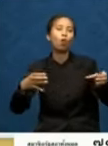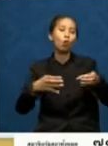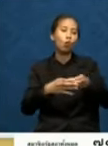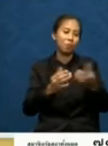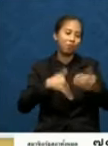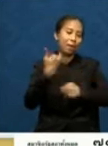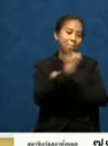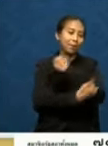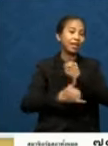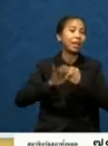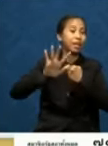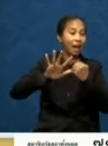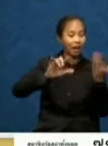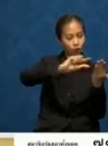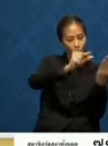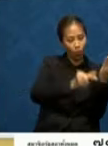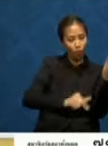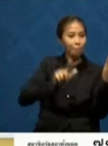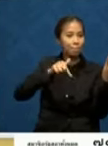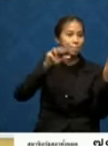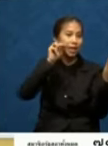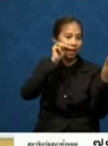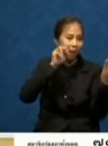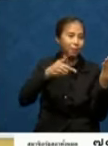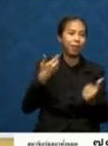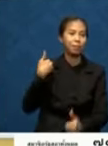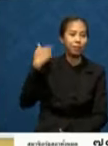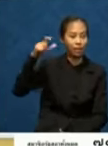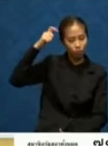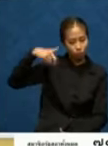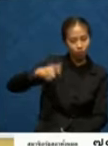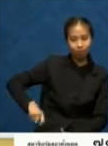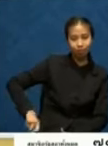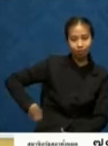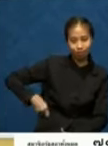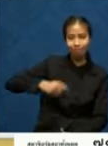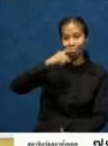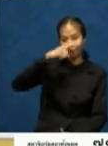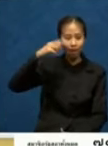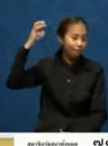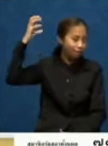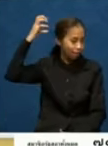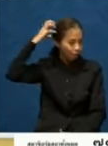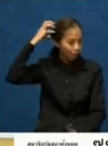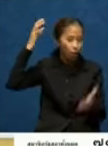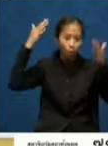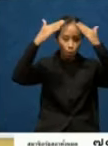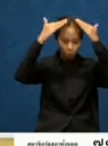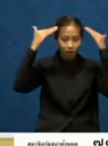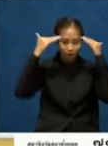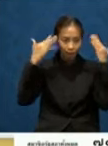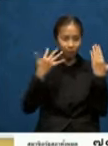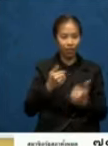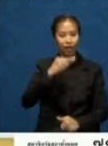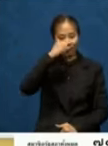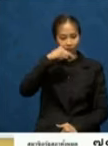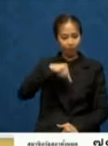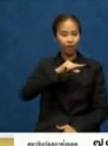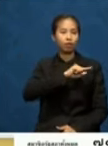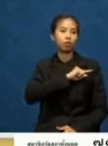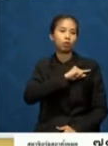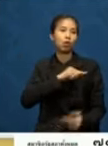ประเทศอาเซียนในแม่โขงที่มีกัมพูชาลาวเมียนมาไทยและเวียดนามปัจจุบันไทยทำหน้าที่เป็นส